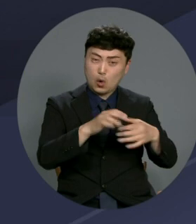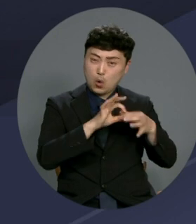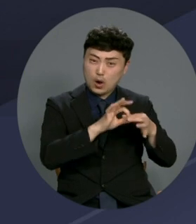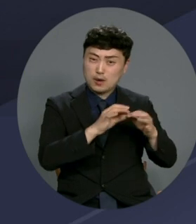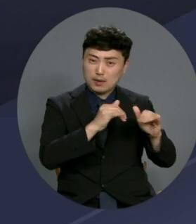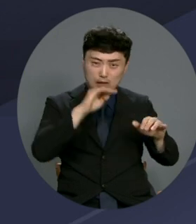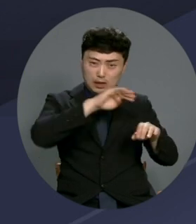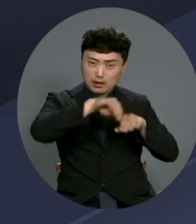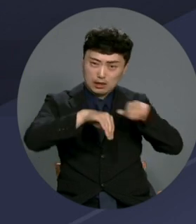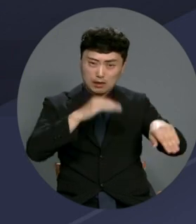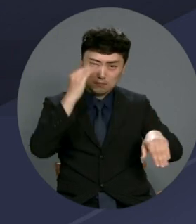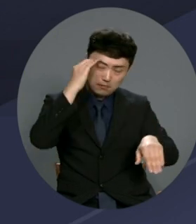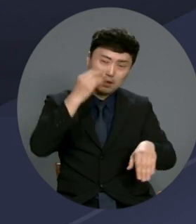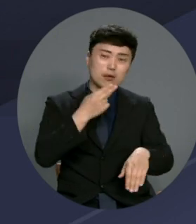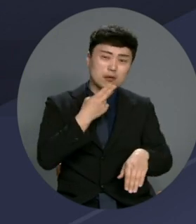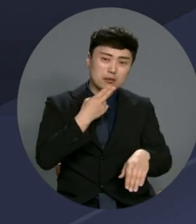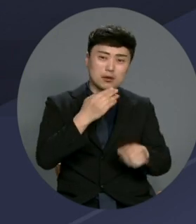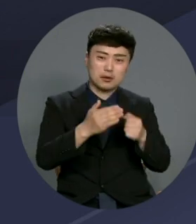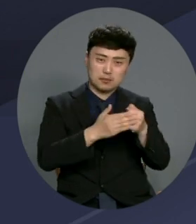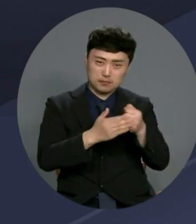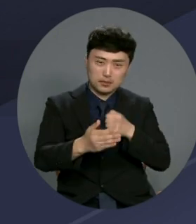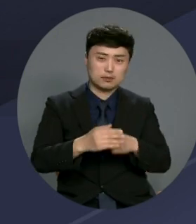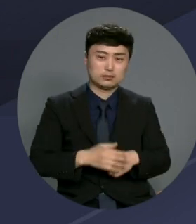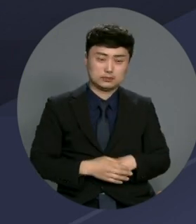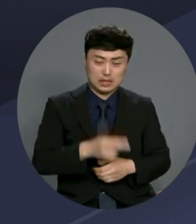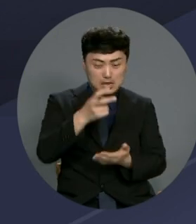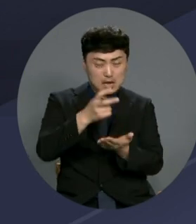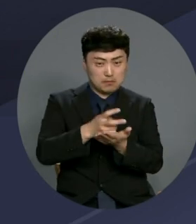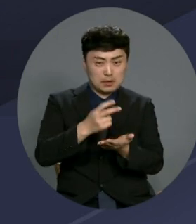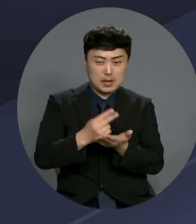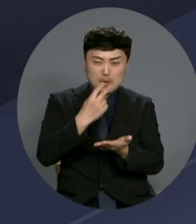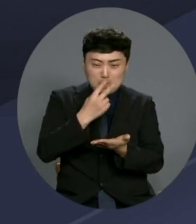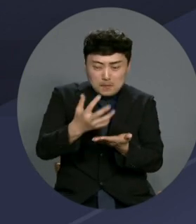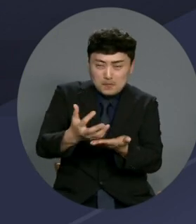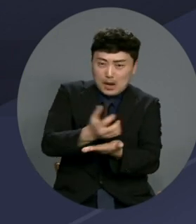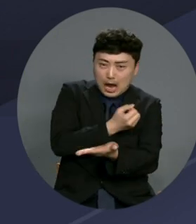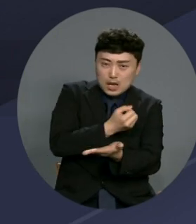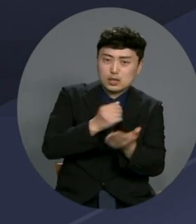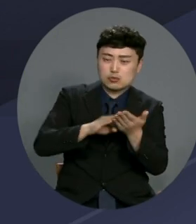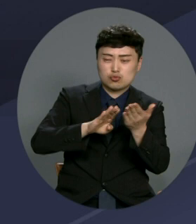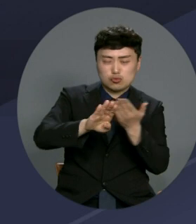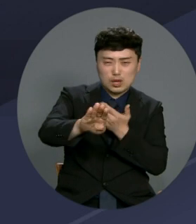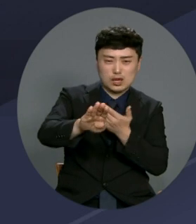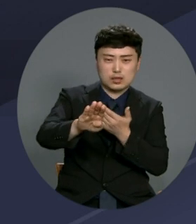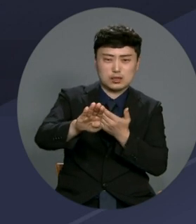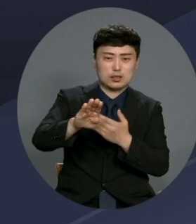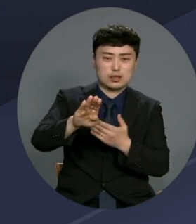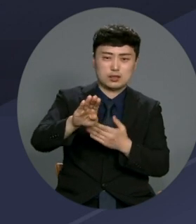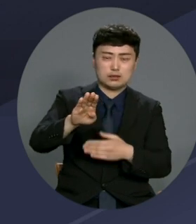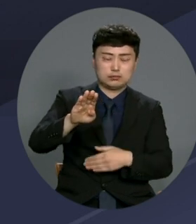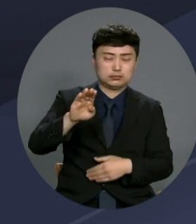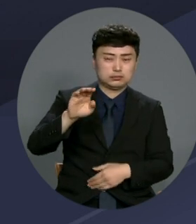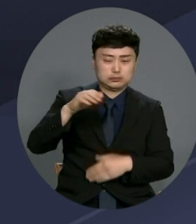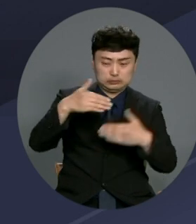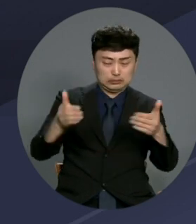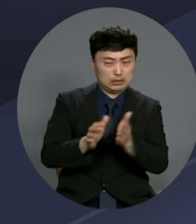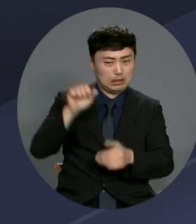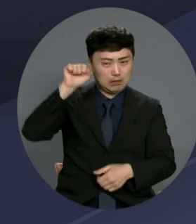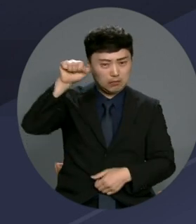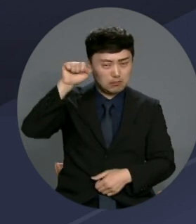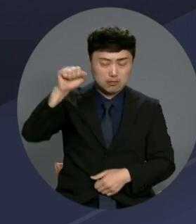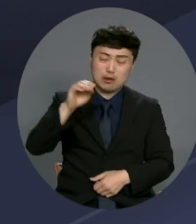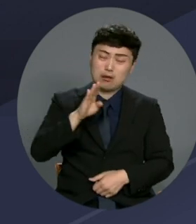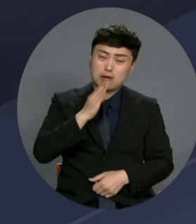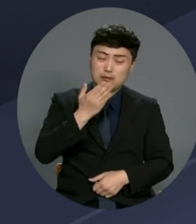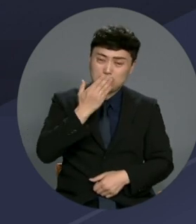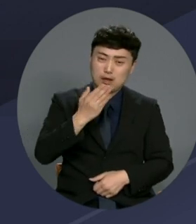없습니다. 그래서 그분들이 저희의 법을 정확히 아시고 그런 어떤 단체 행동을 하시는지